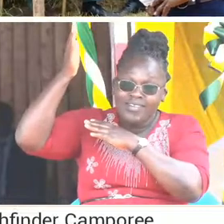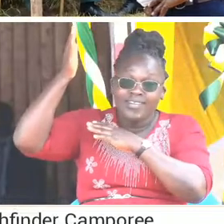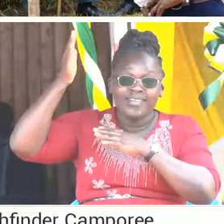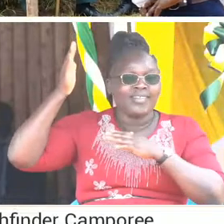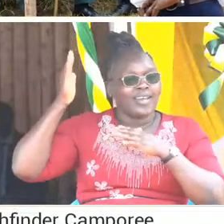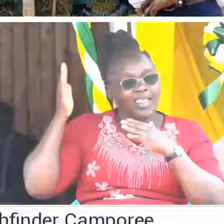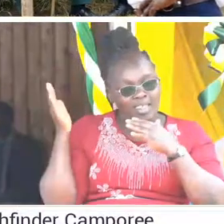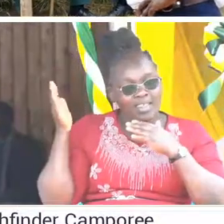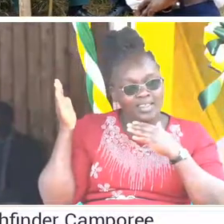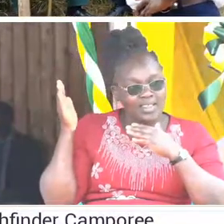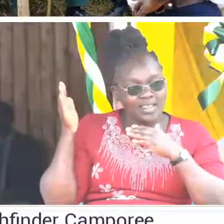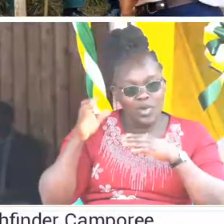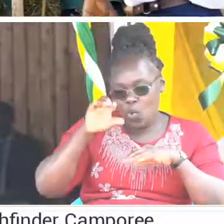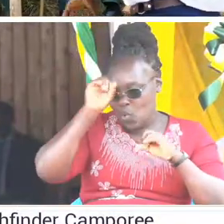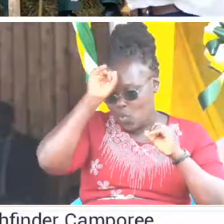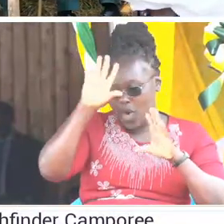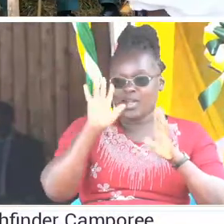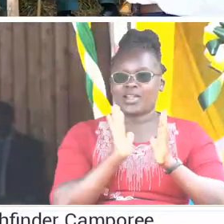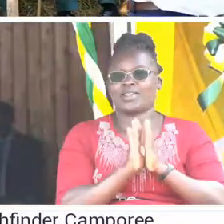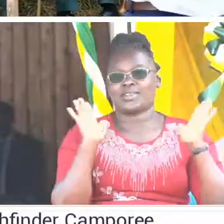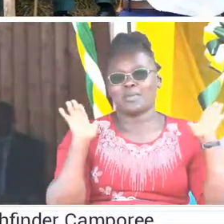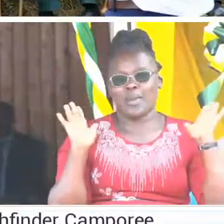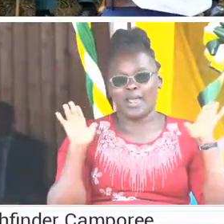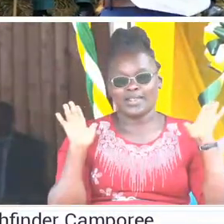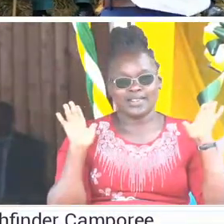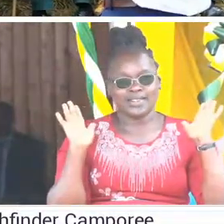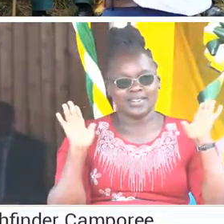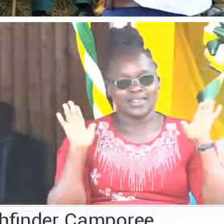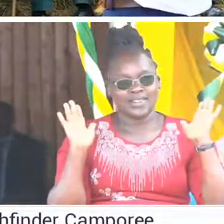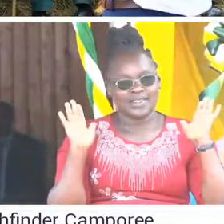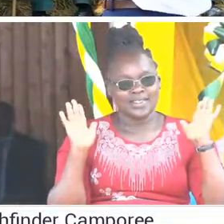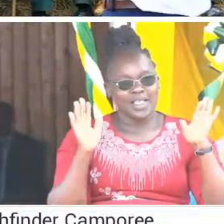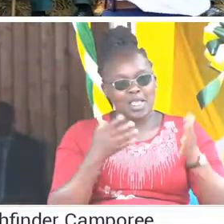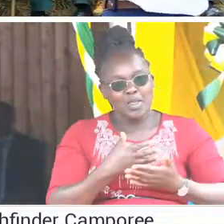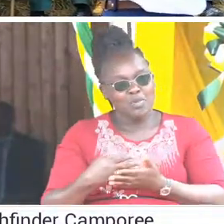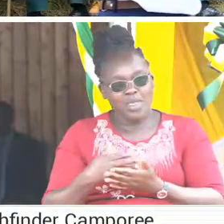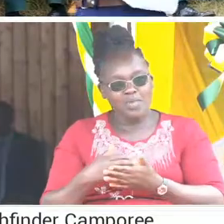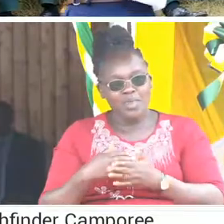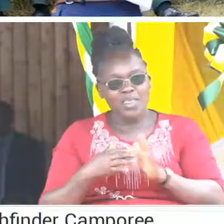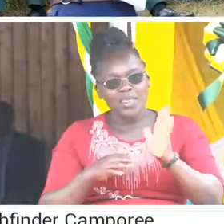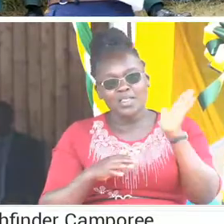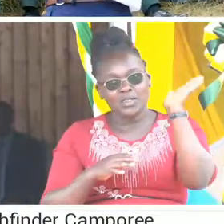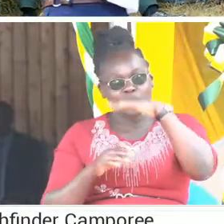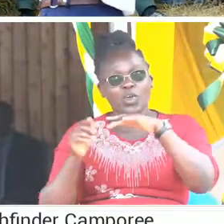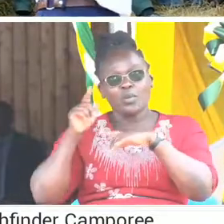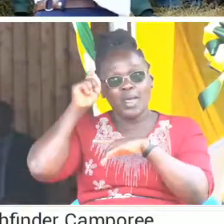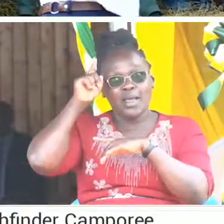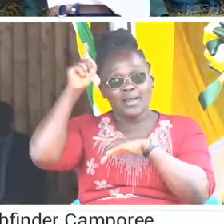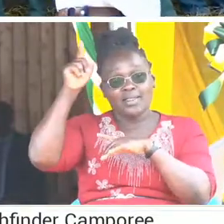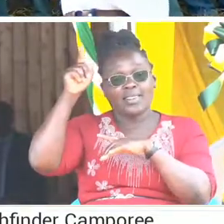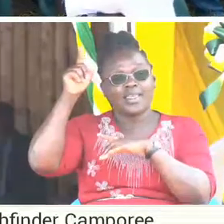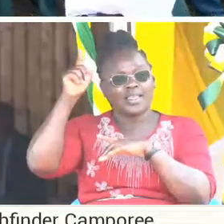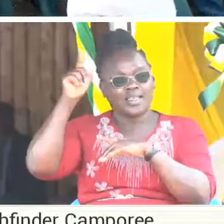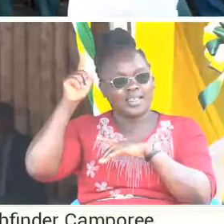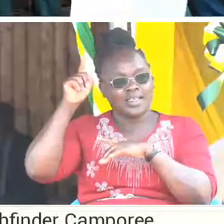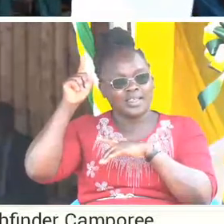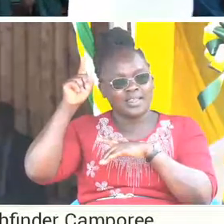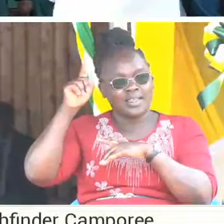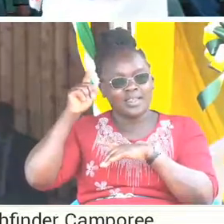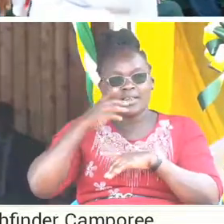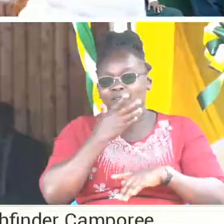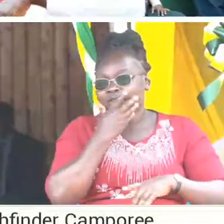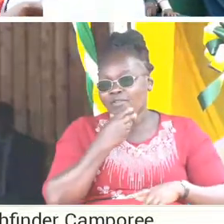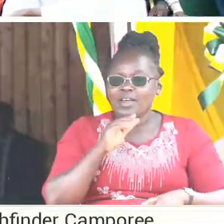pale? Pale mtoto wako anapanda akirudi kwa gorofa ambayo imeshika moto. Baba akamuita akasema, Beryl, unaenda